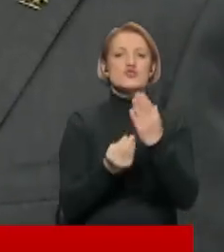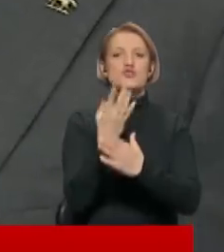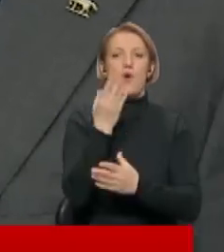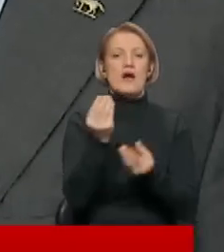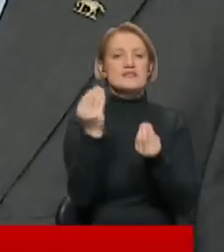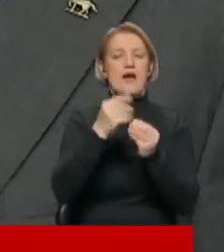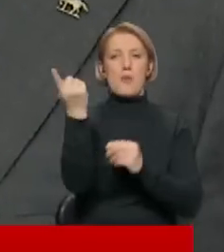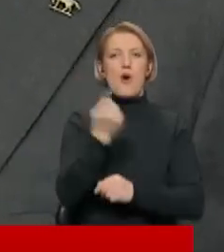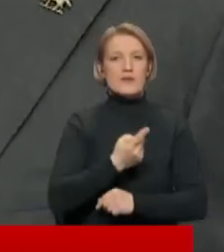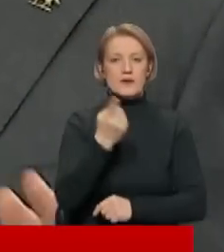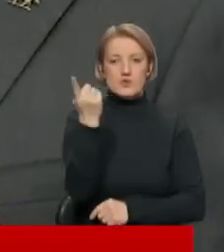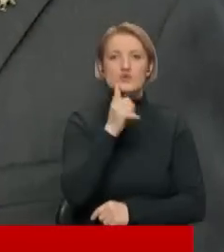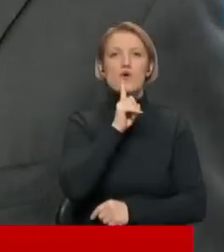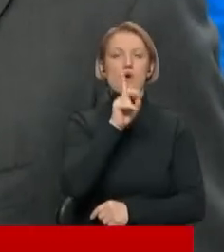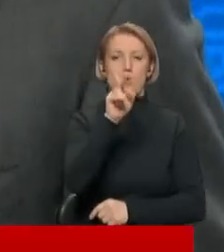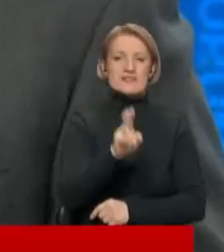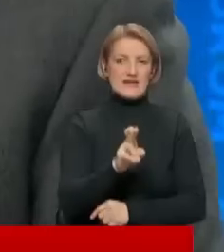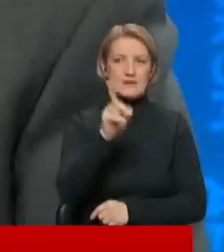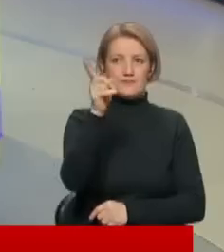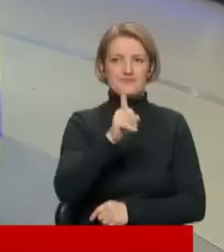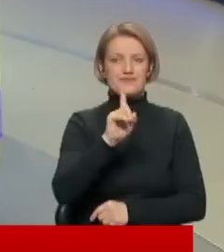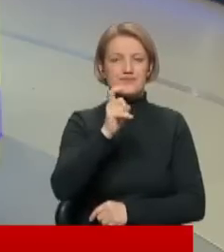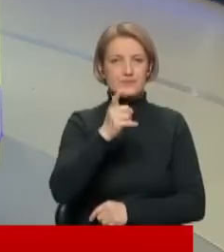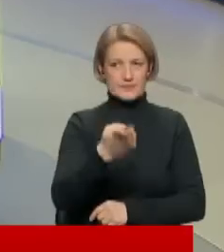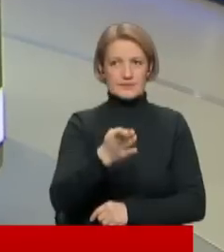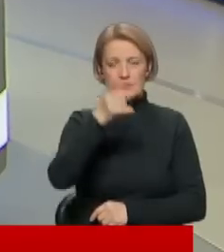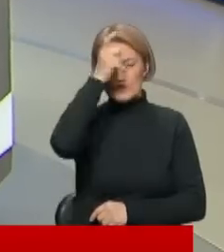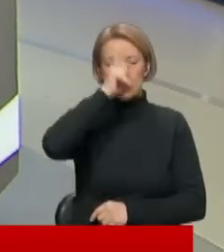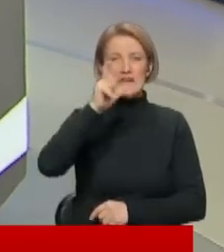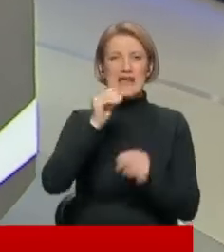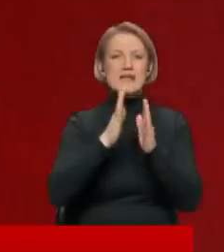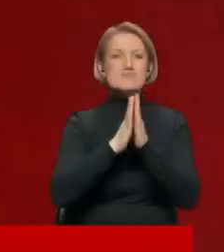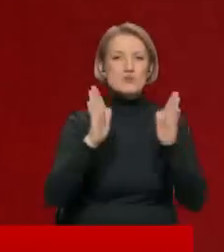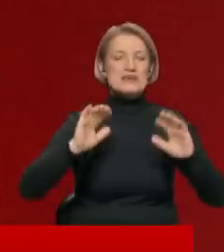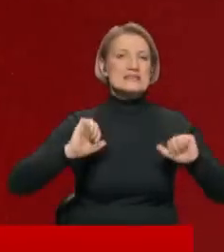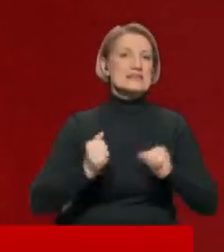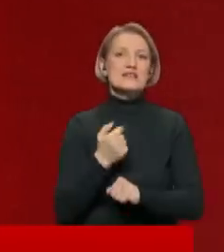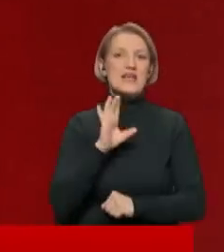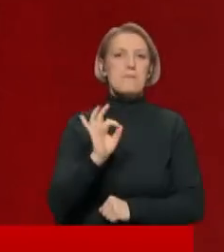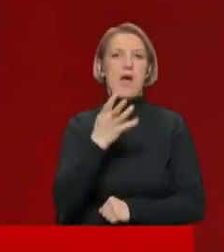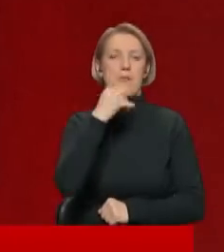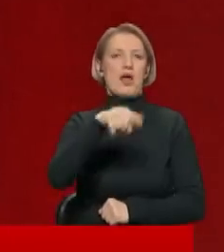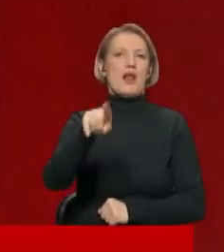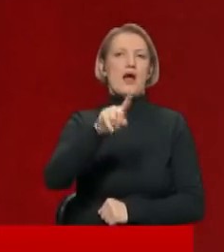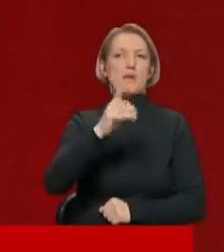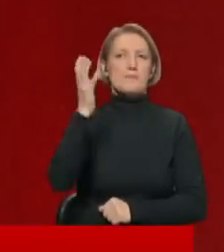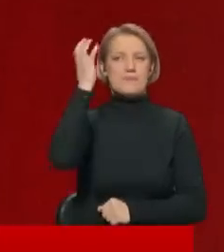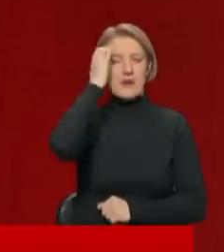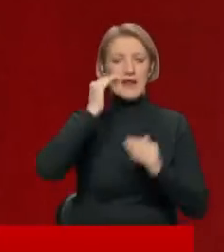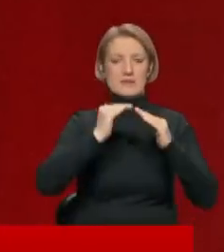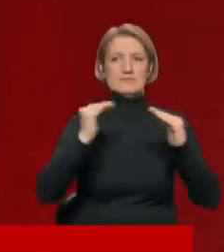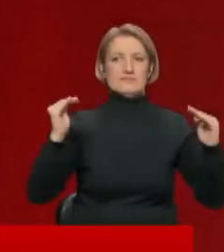zam oranı yüzde 18'ler %18 en büyük sıkıntıya emekliler çekiyor yani çok temel bir